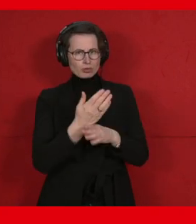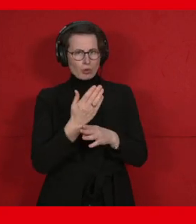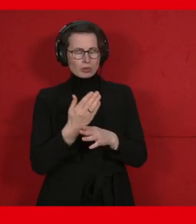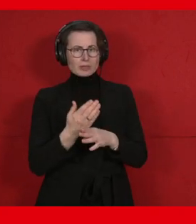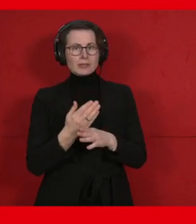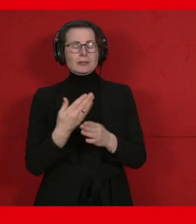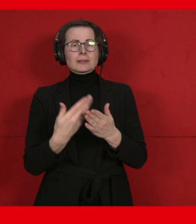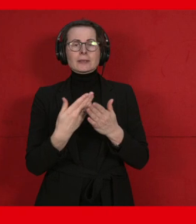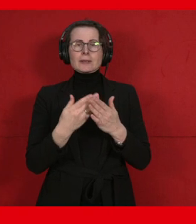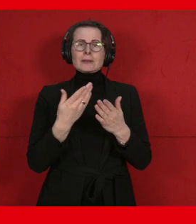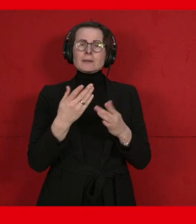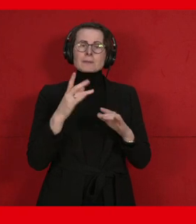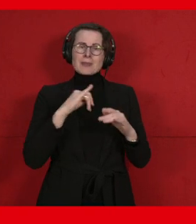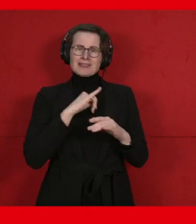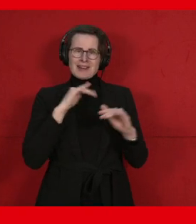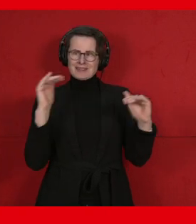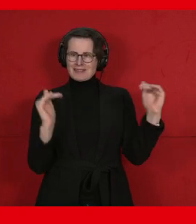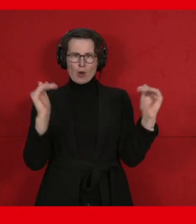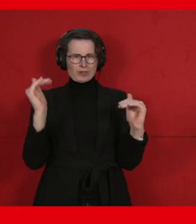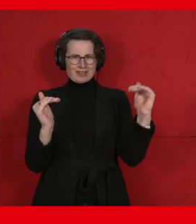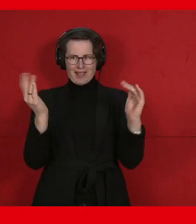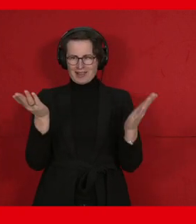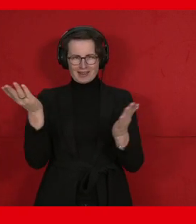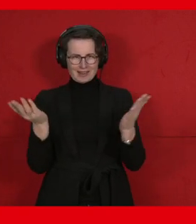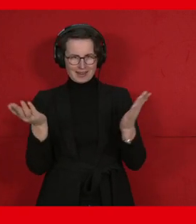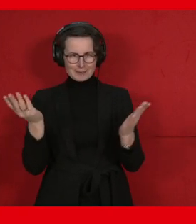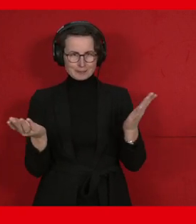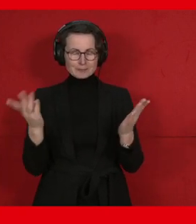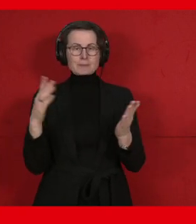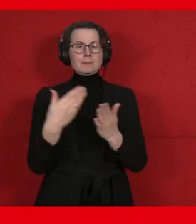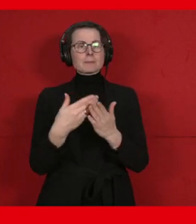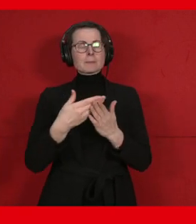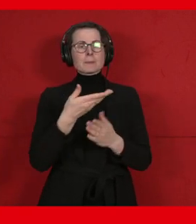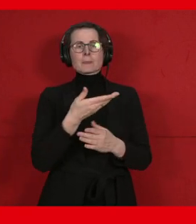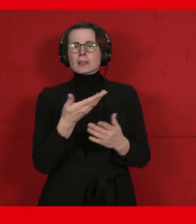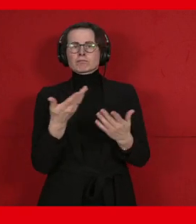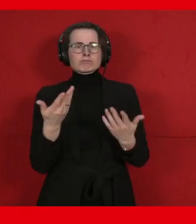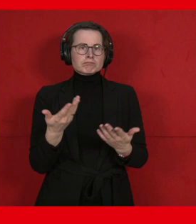genau diesen Interessenausgleich zu schaffen, den Interessenausgleich zwischen